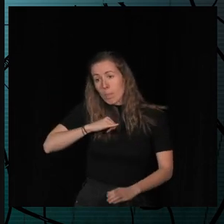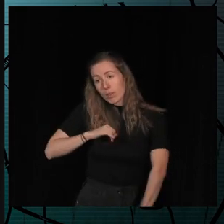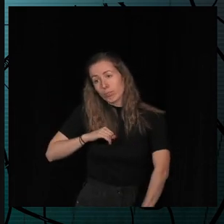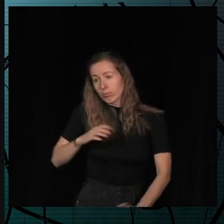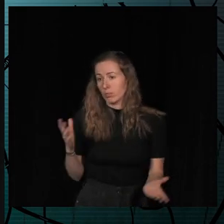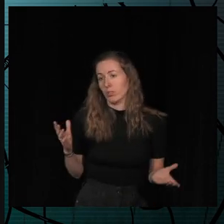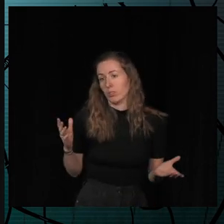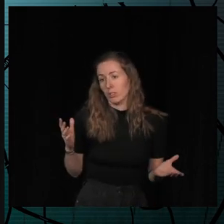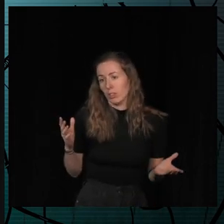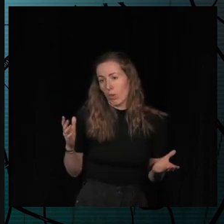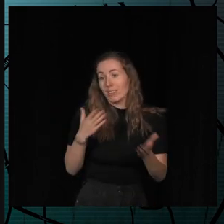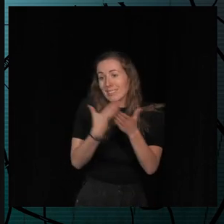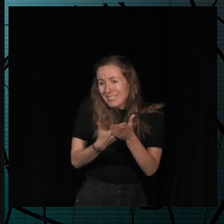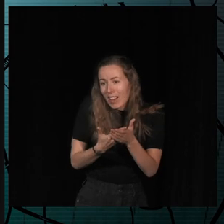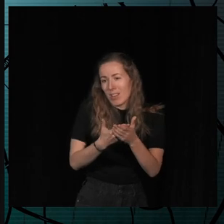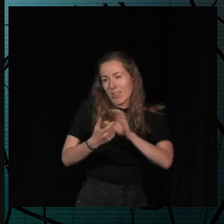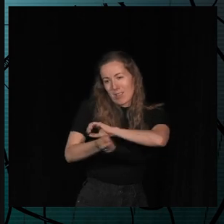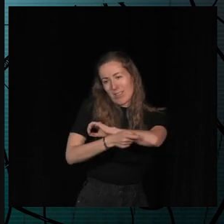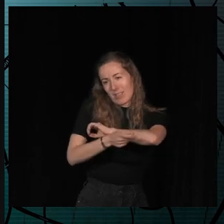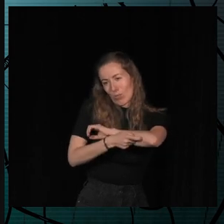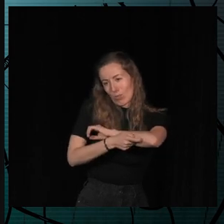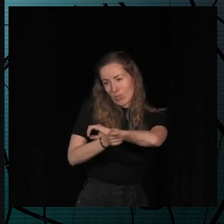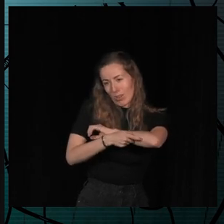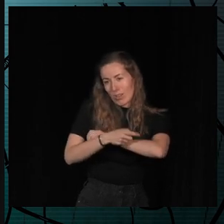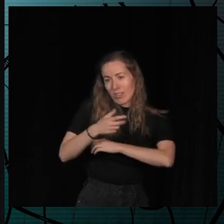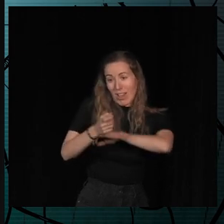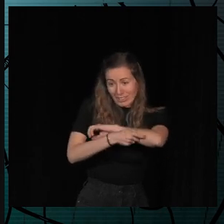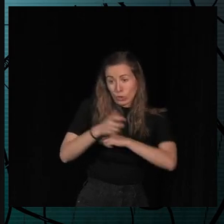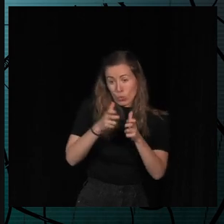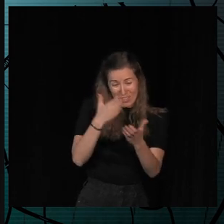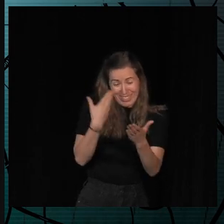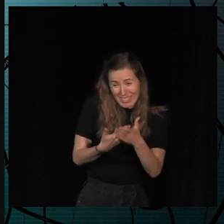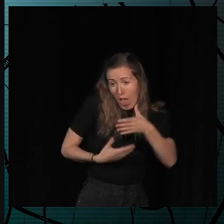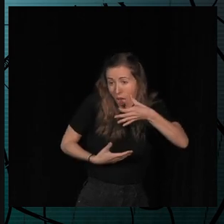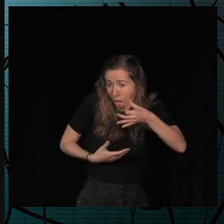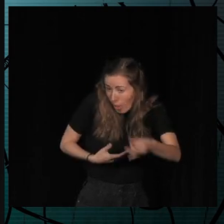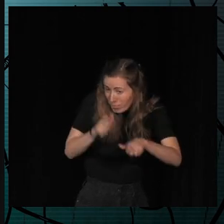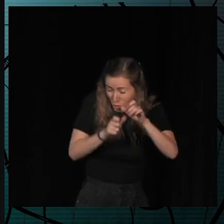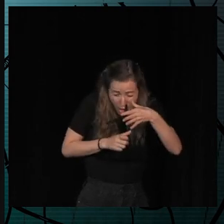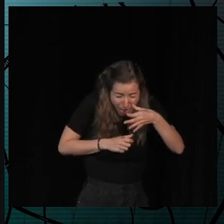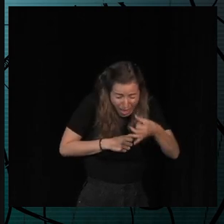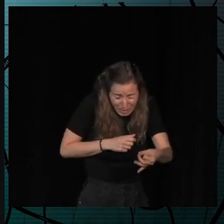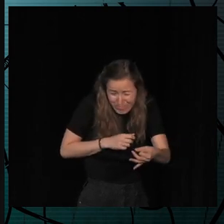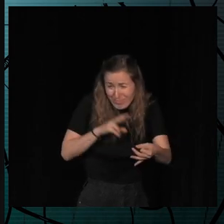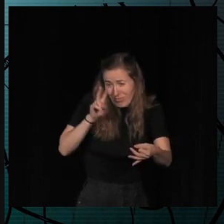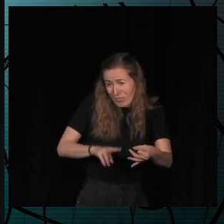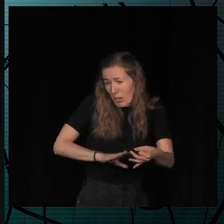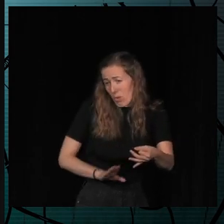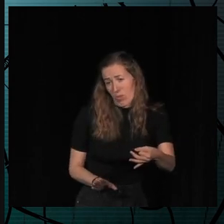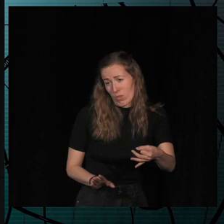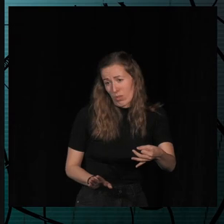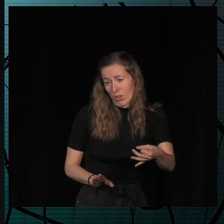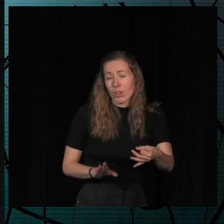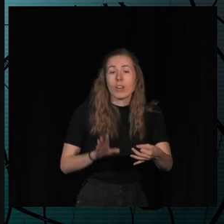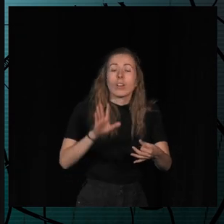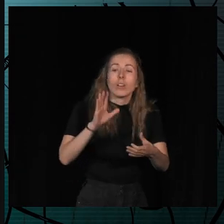donc heureusement c'est pas énormément de monde mais le fait de de ne pas parler de jeu auquel on joue ça peut être s'il y a une certaine hte